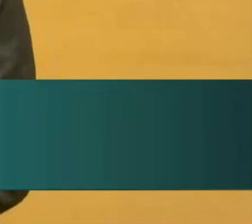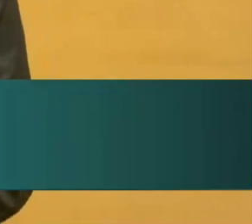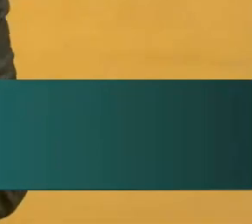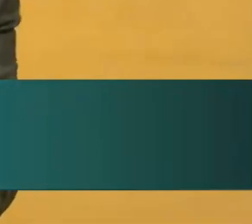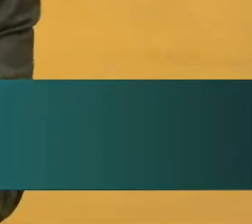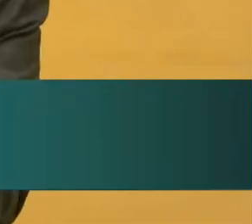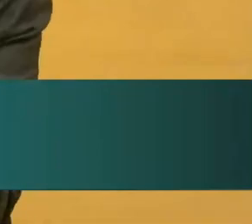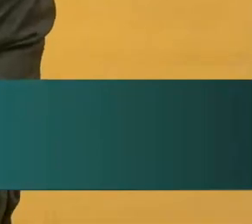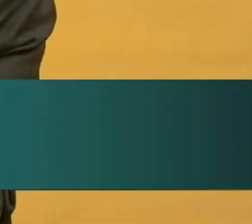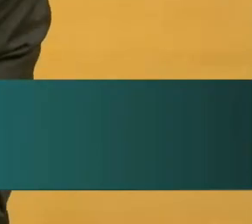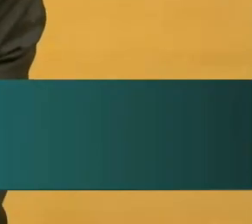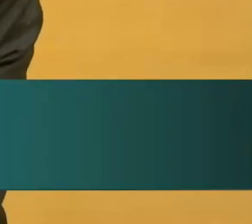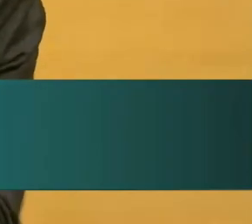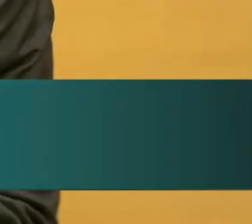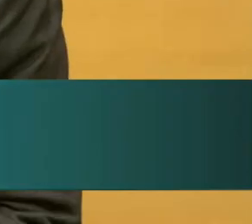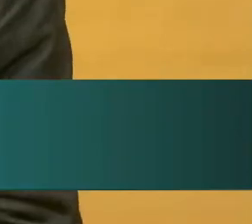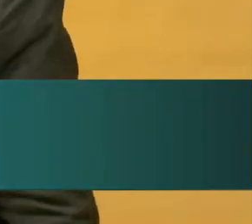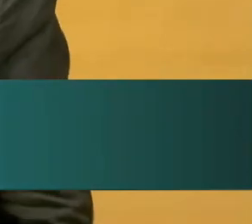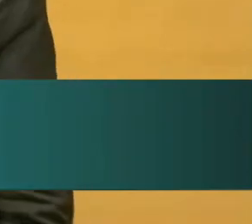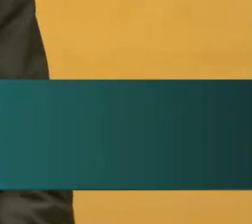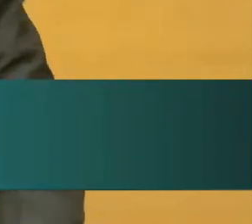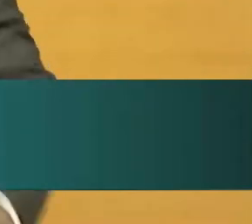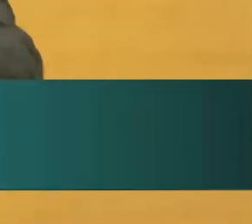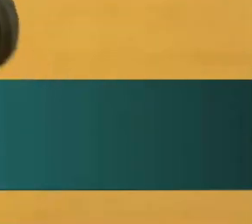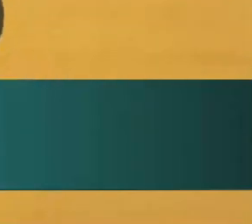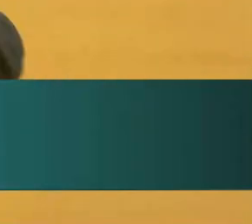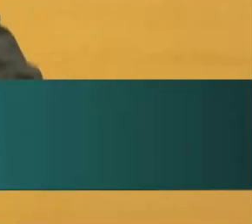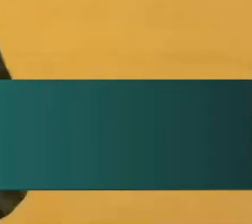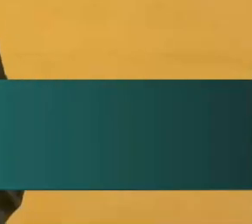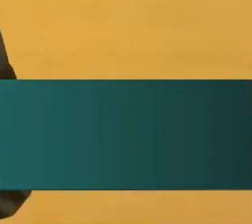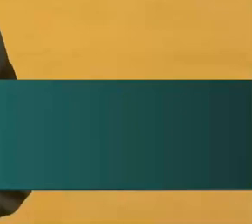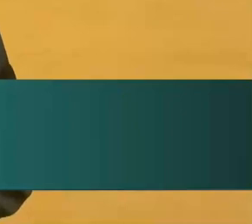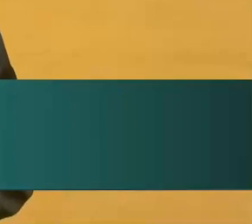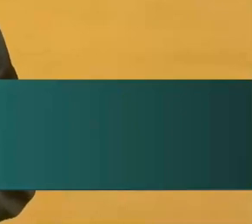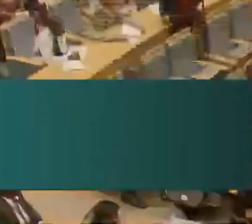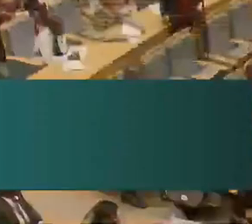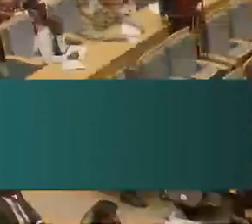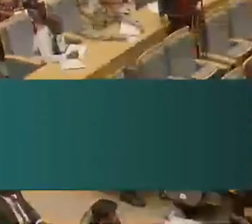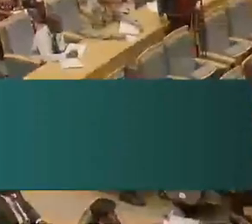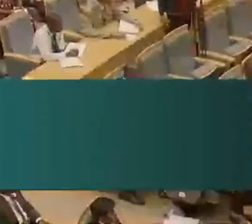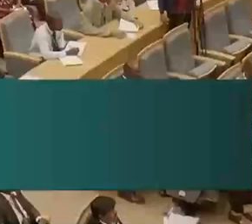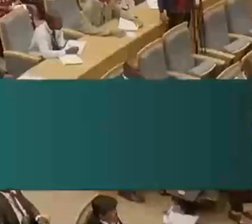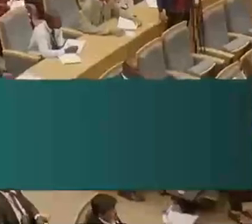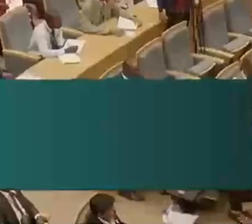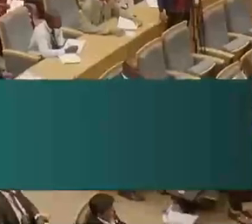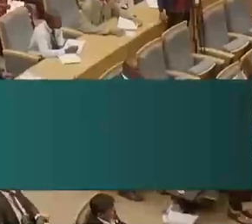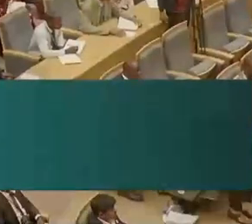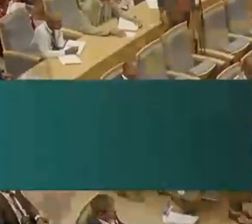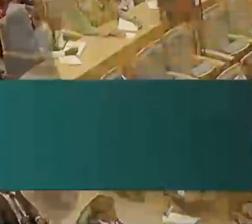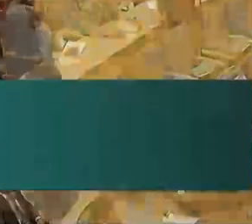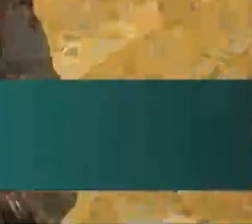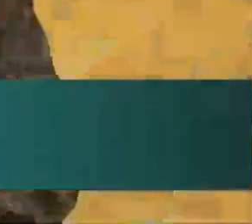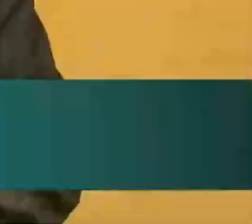âge, je cours toujours. Tu ne peux pas écouter tout cela et ne pas avoir une vision. Dieu t'a déjà donné une vision. Et